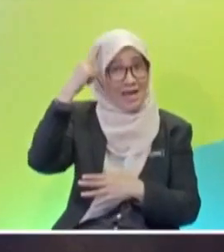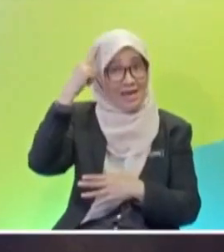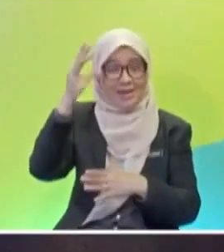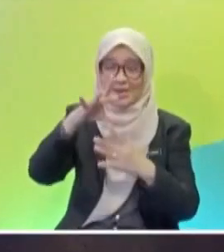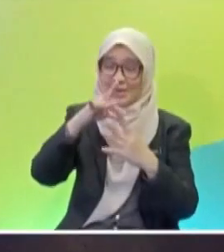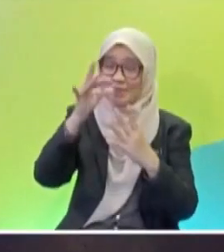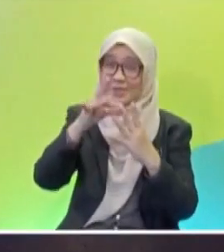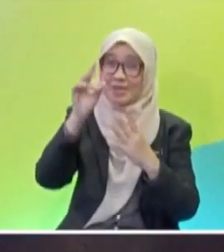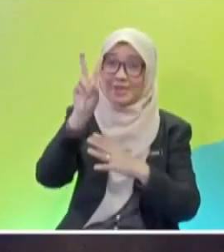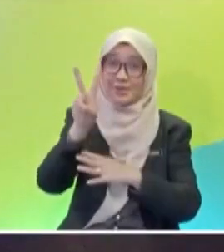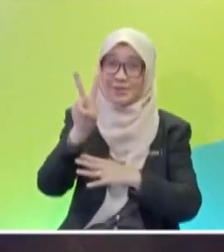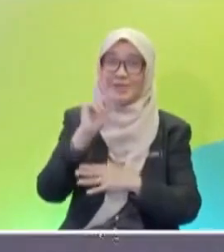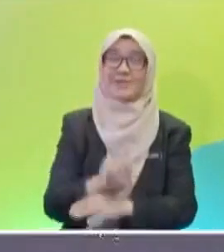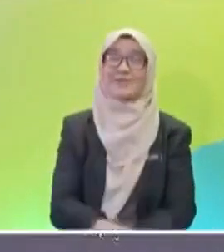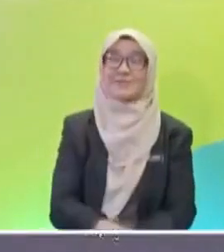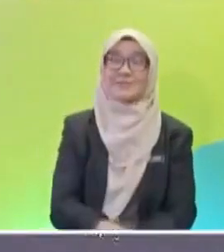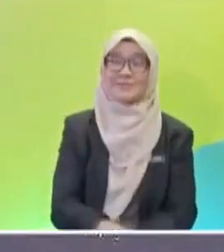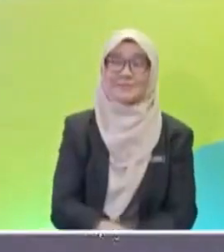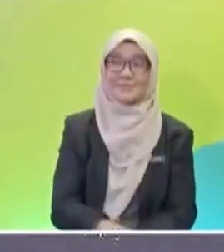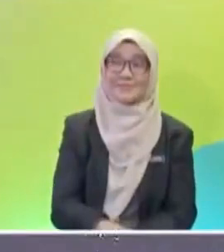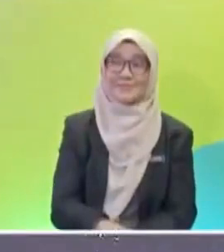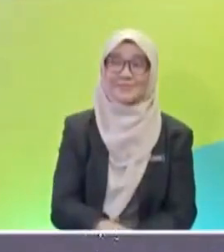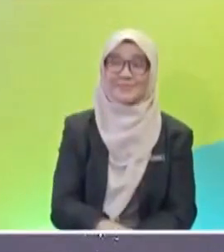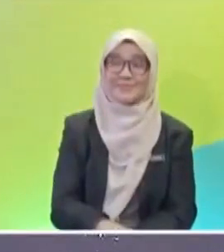di gambar pokok tersebut